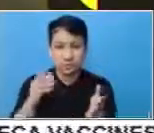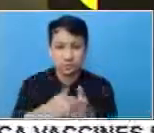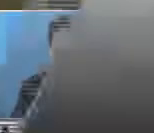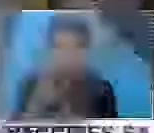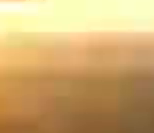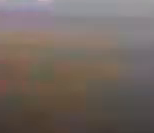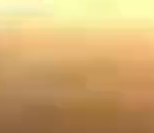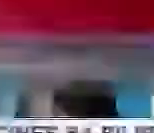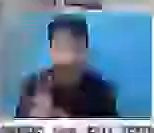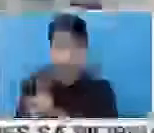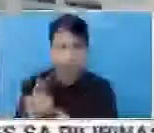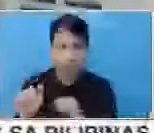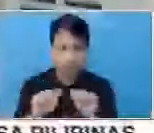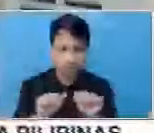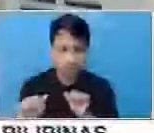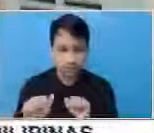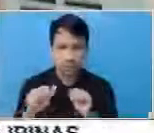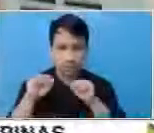Luisa!